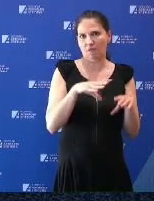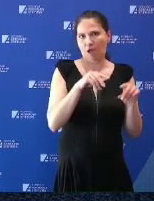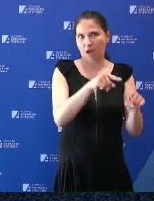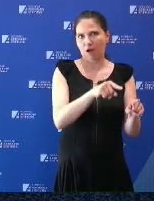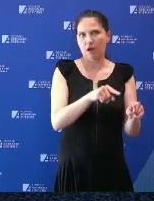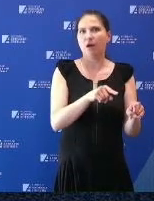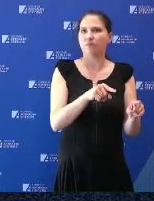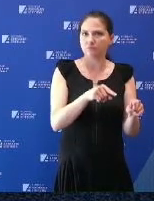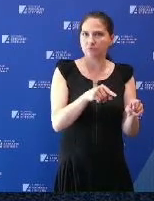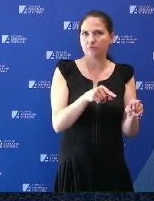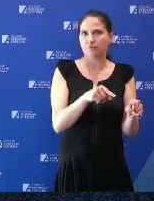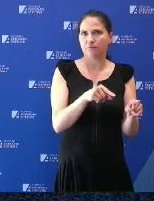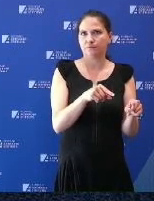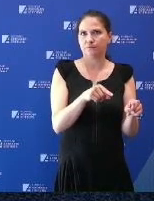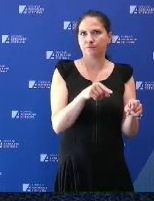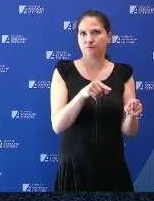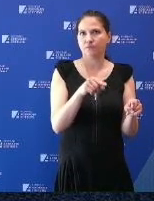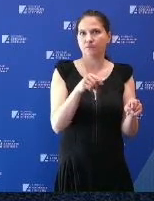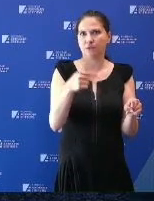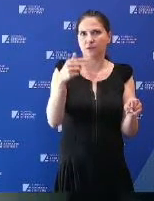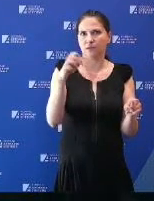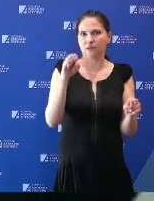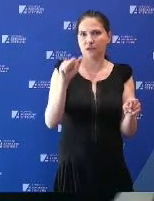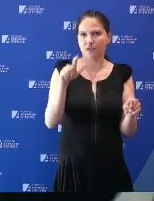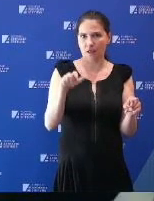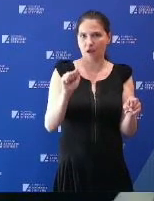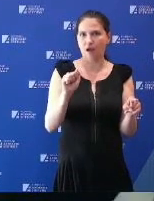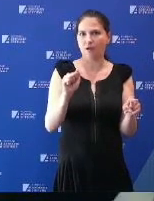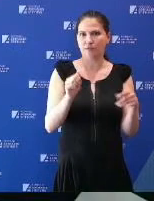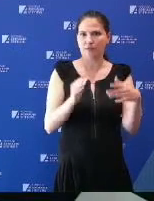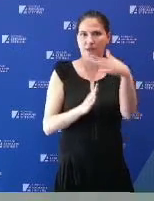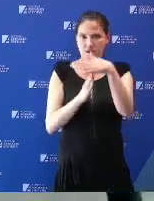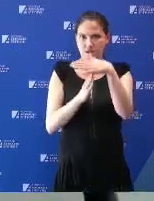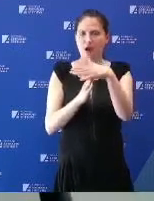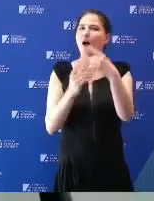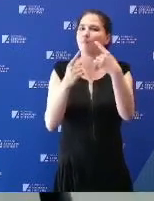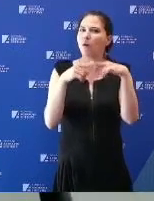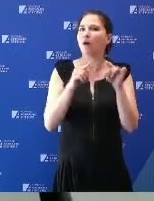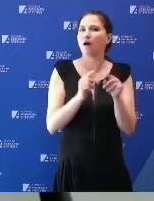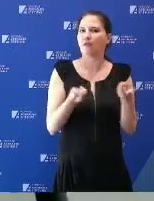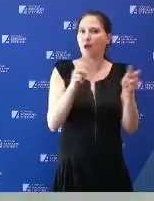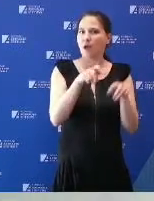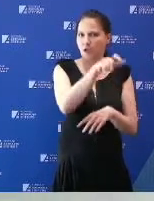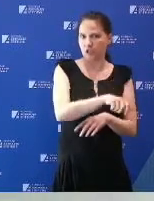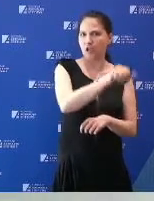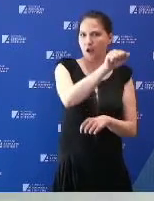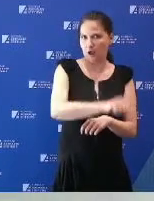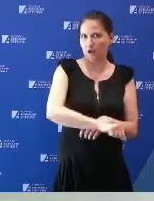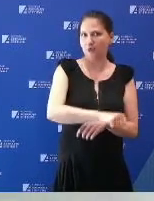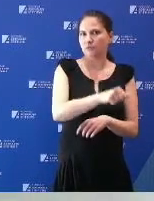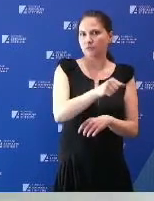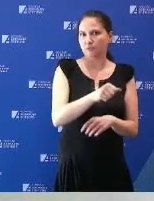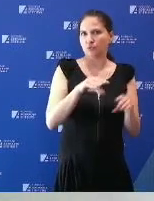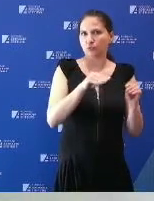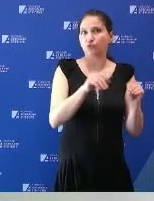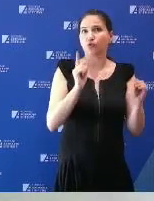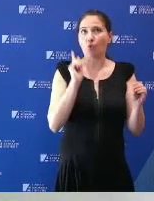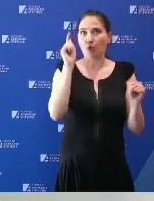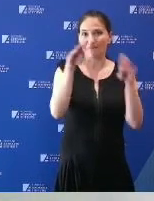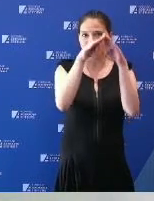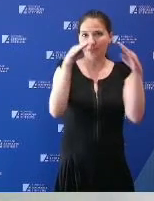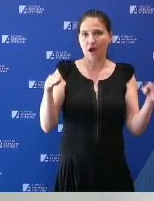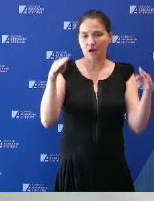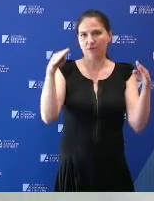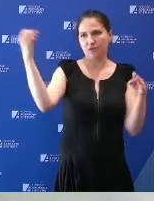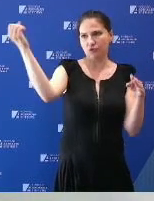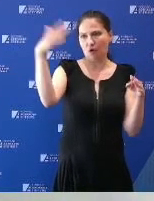Batteriespeicher. Hier von Tesla, aber auch andere Hersteller haben wir. Und auf dem Dach ist eine Solaranlage verbaut. Und mit dieser Solaranlage